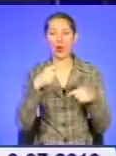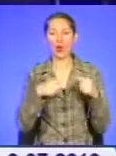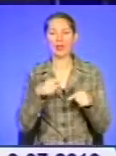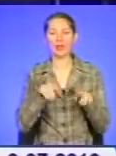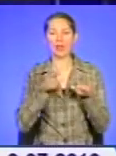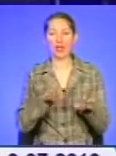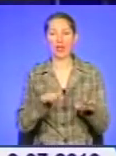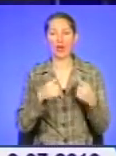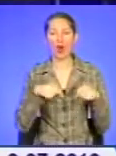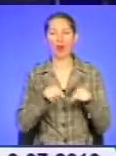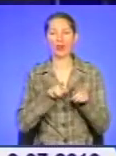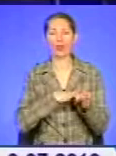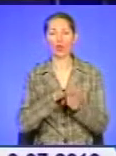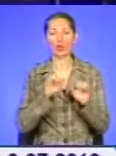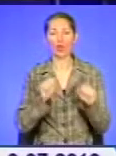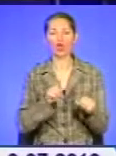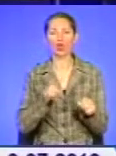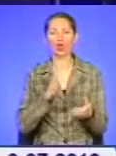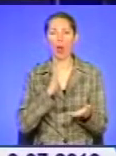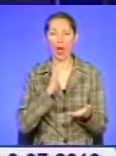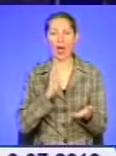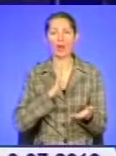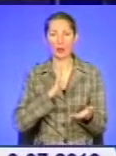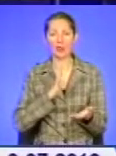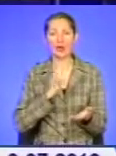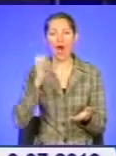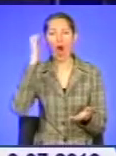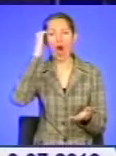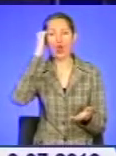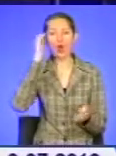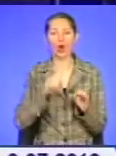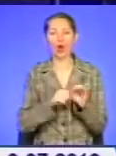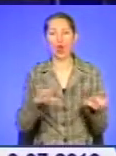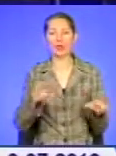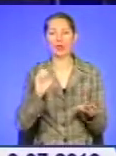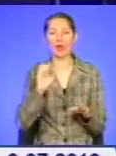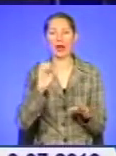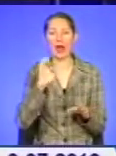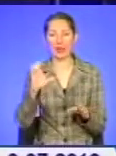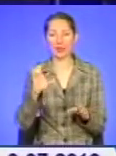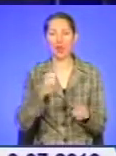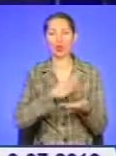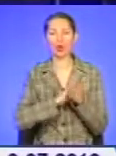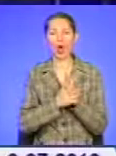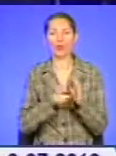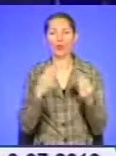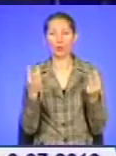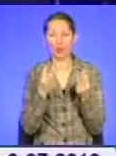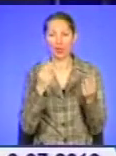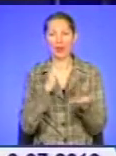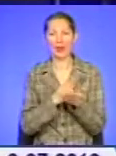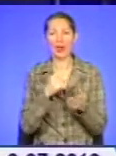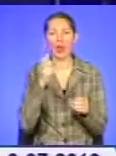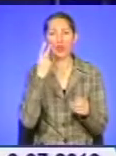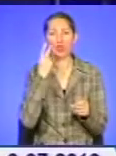влади, що відбулася на Чорнобильській АЕС. За його словами, ситуація з пожежами перебуває на постійному контролі уряду.